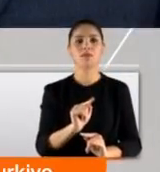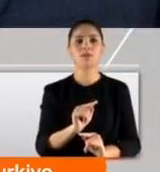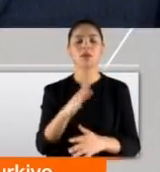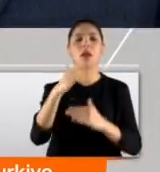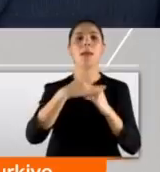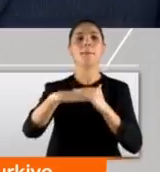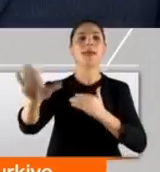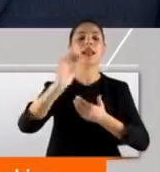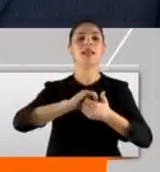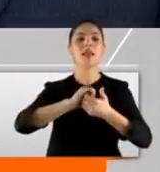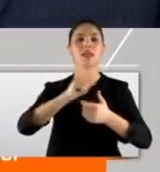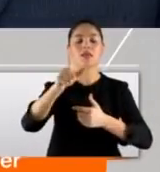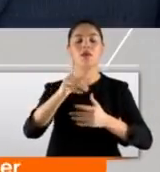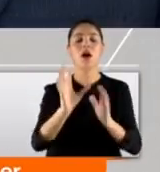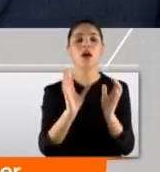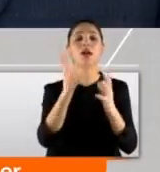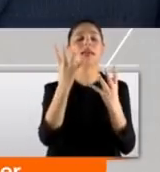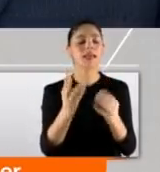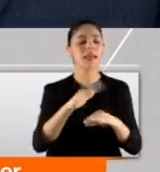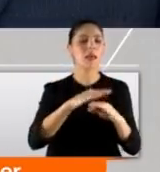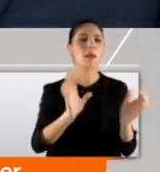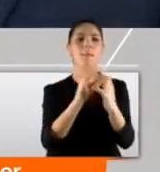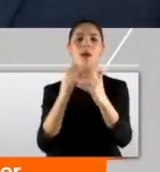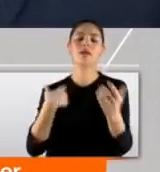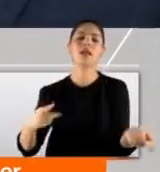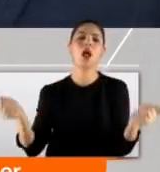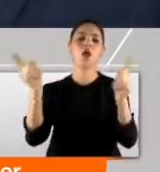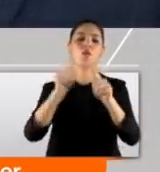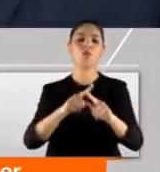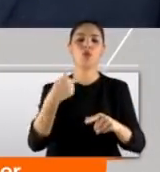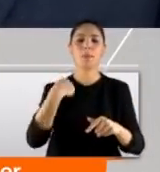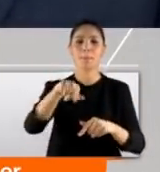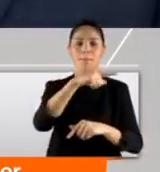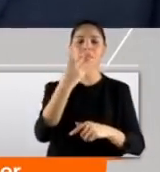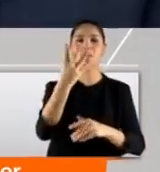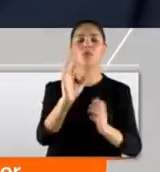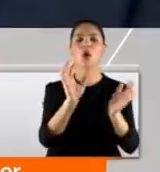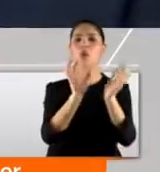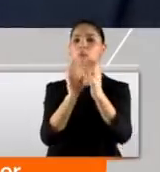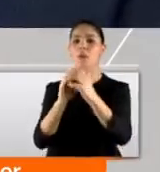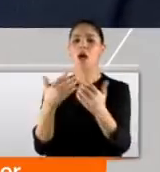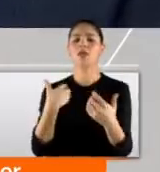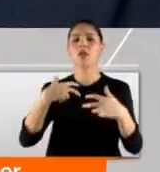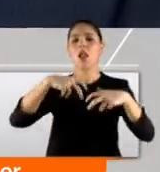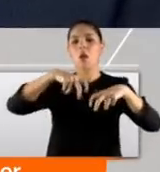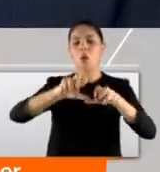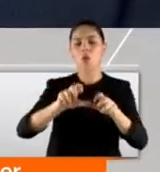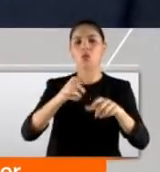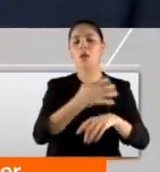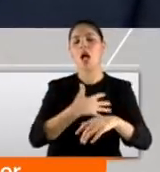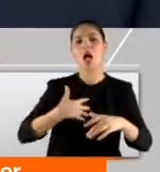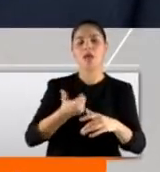Millet İttifakı'nı oluşturan partiler... Bir araya geldik zaten. Bizim 4 partiyle bir araya gelip efendim oturup anayasa